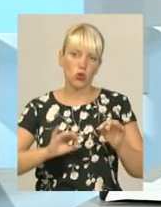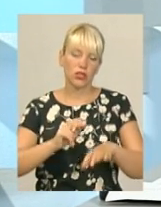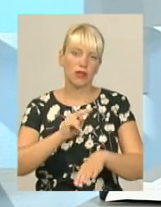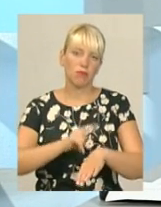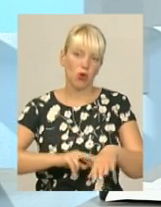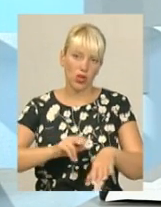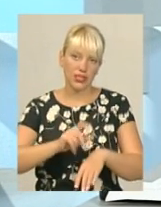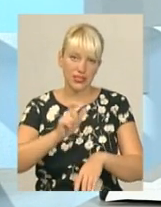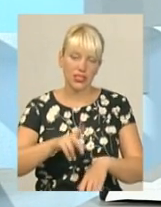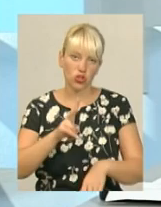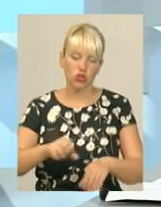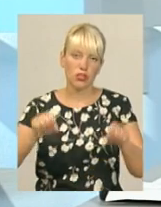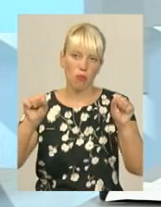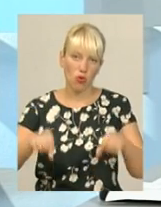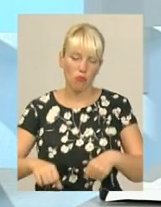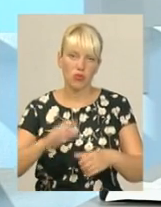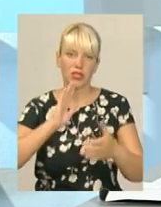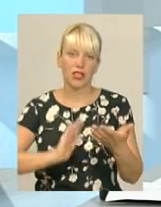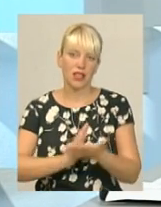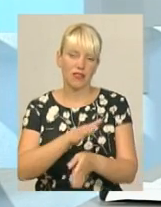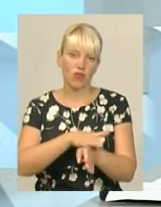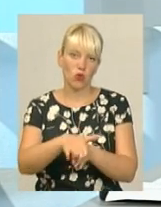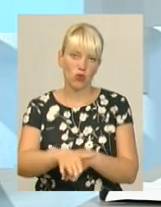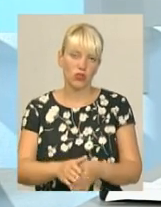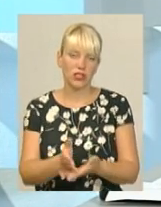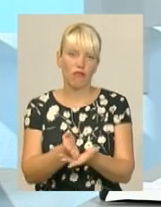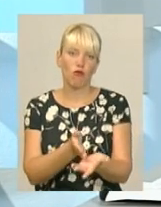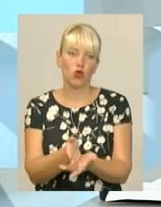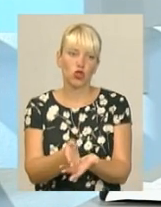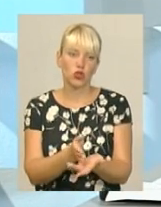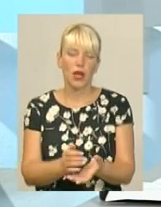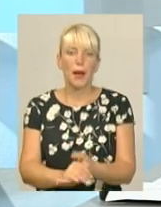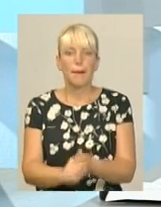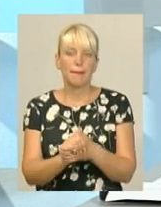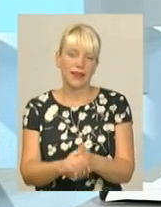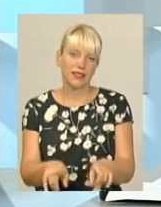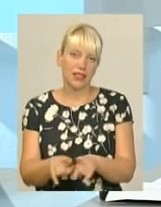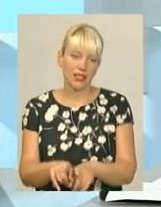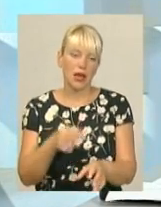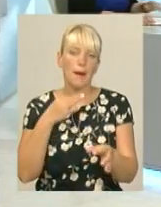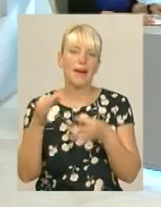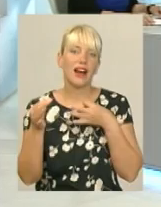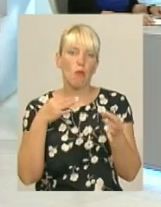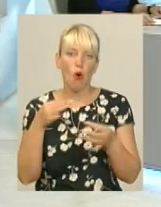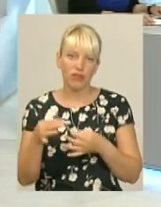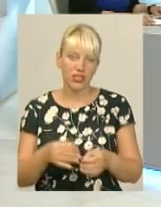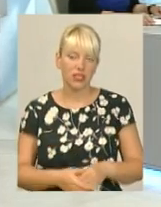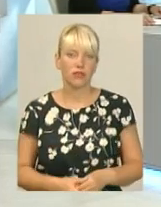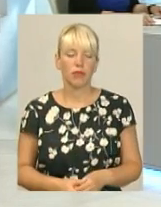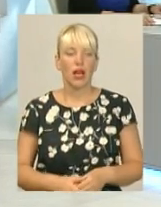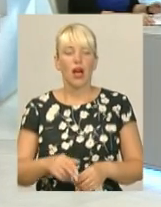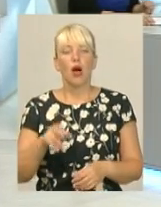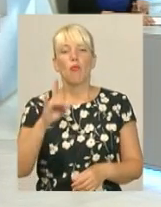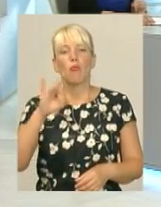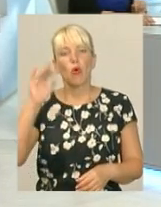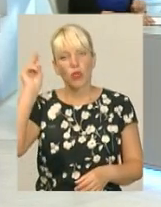які в спромозі якісно виконувати функцію мирних таких перемовників. До речі, про навчання.